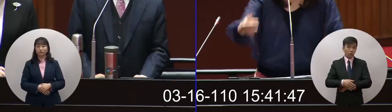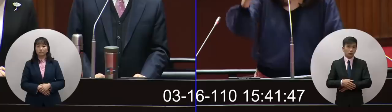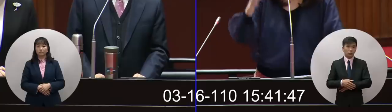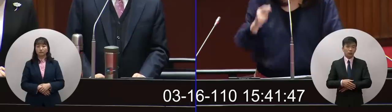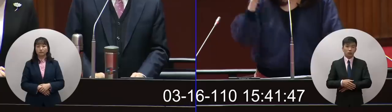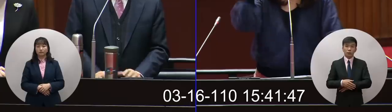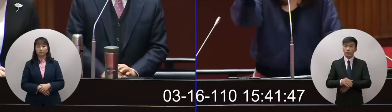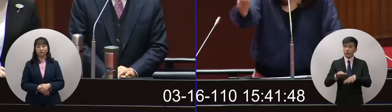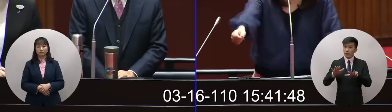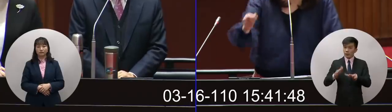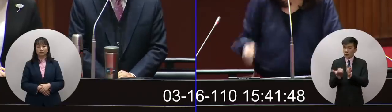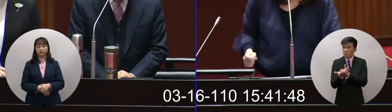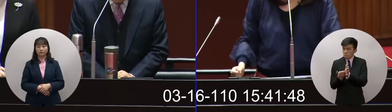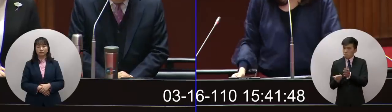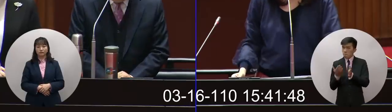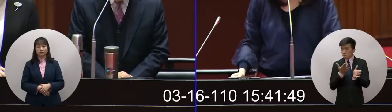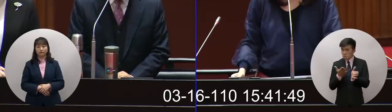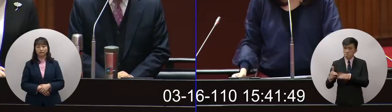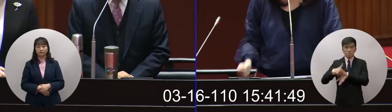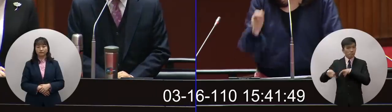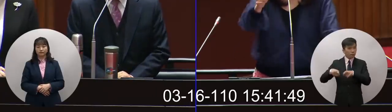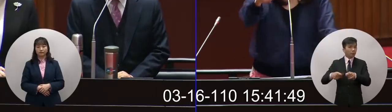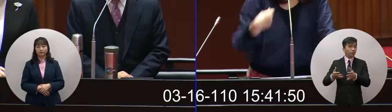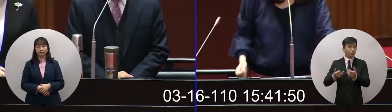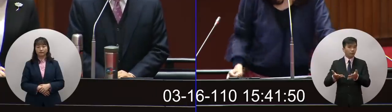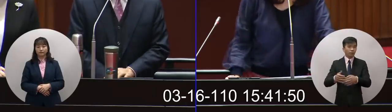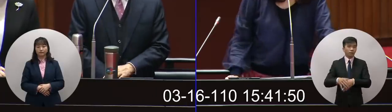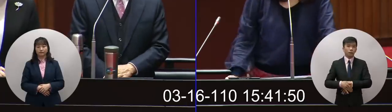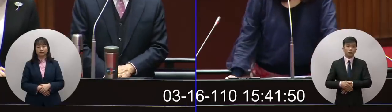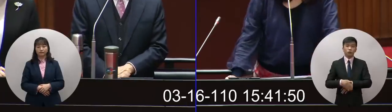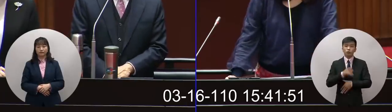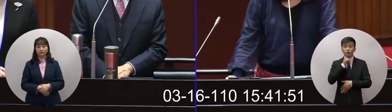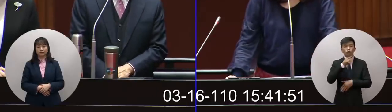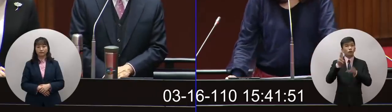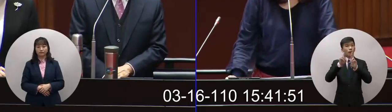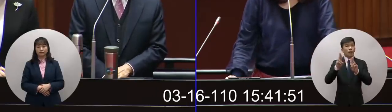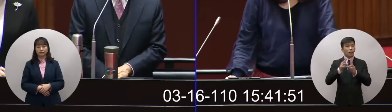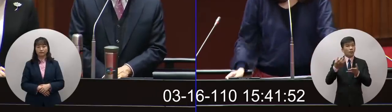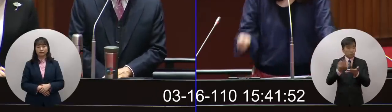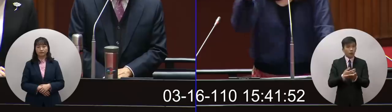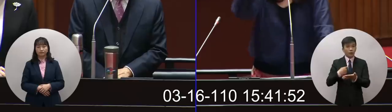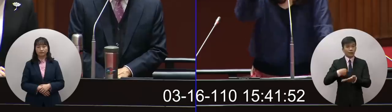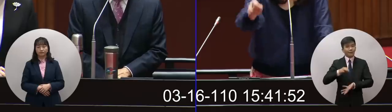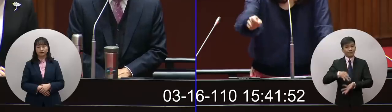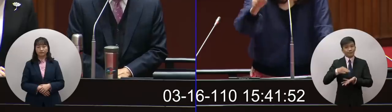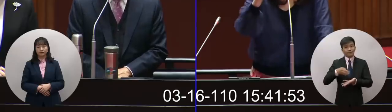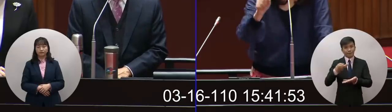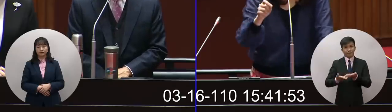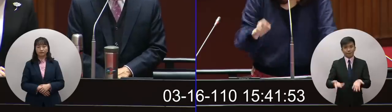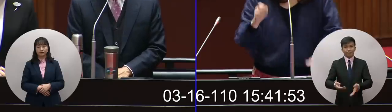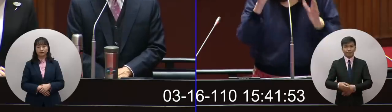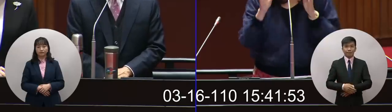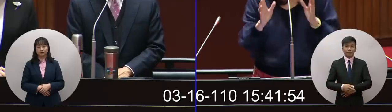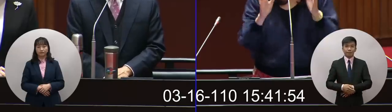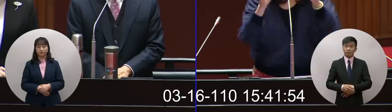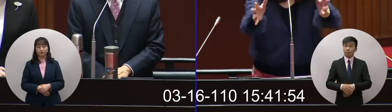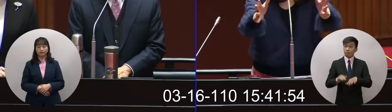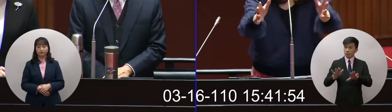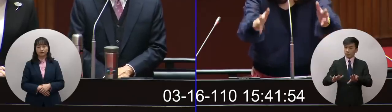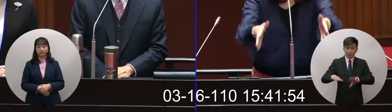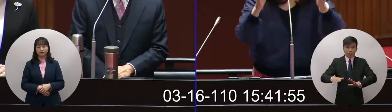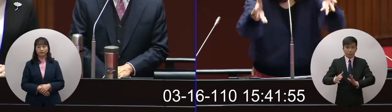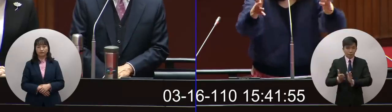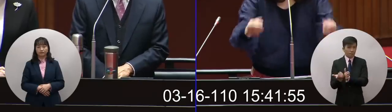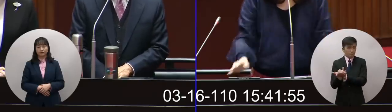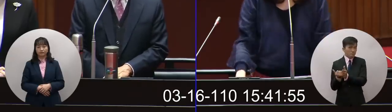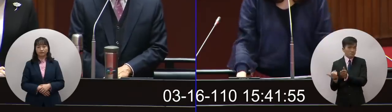应该要超前部署呢？因为你们说缺电，我们都很温弄情环弄啊。那你是不是应该现在超前